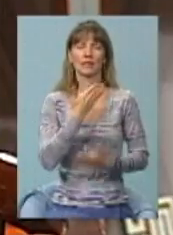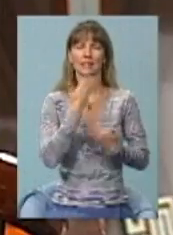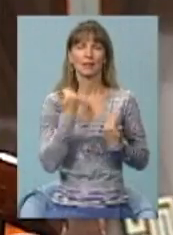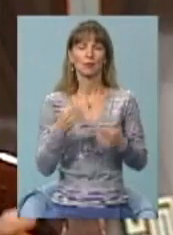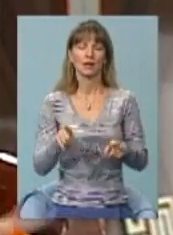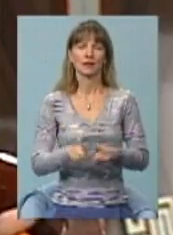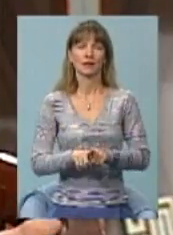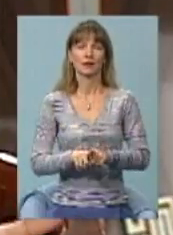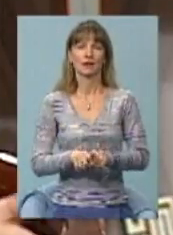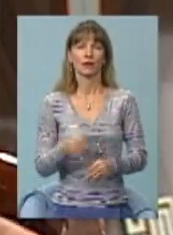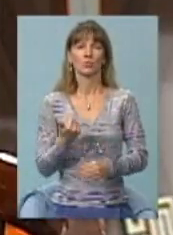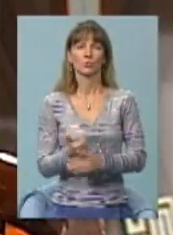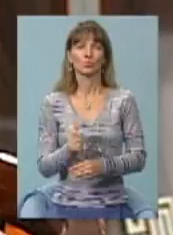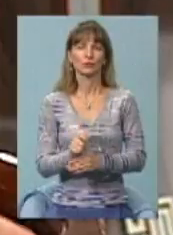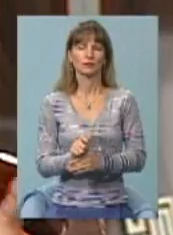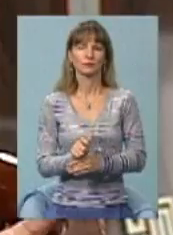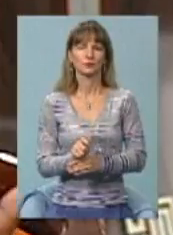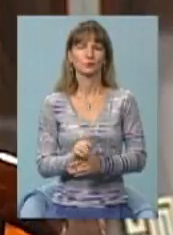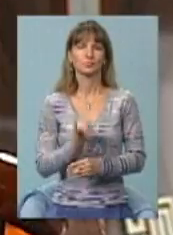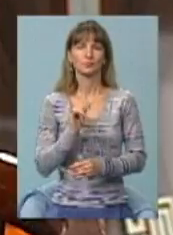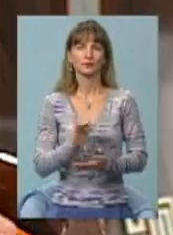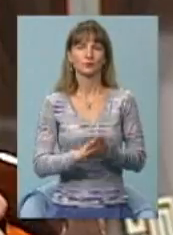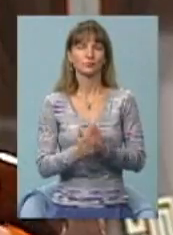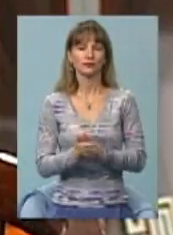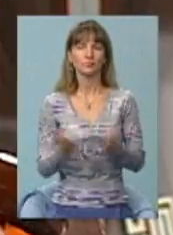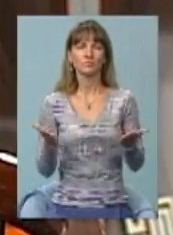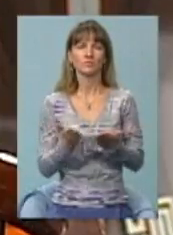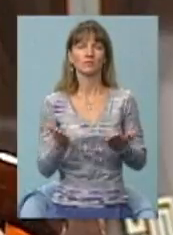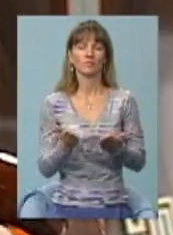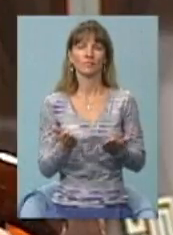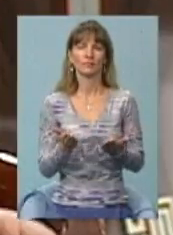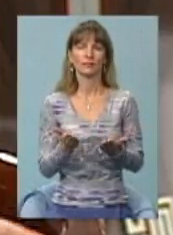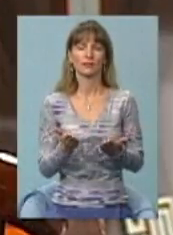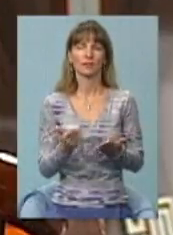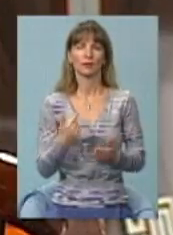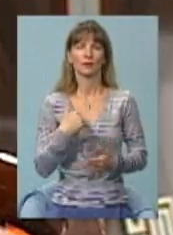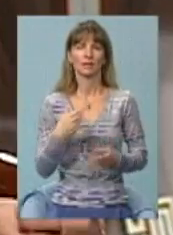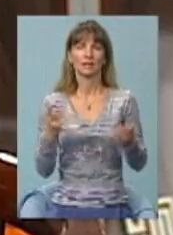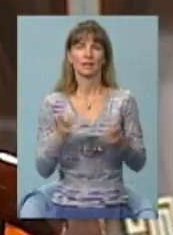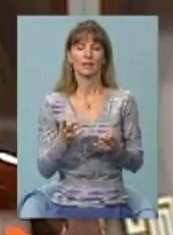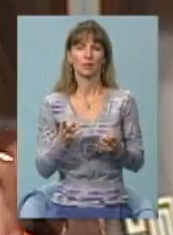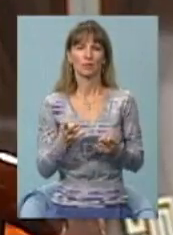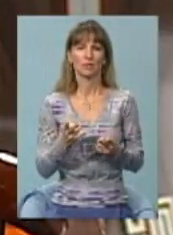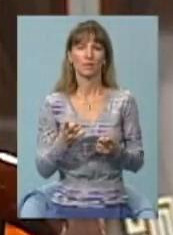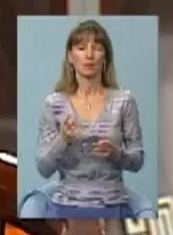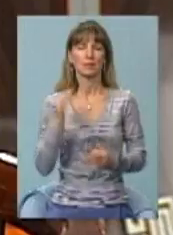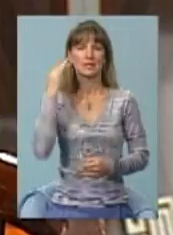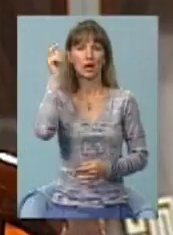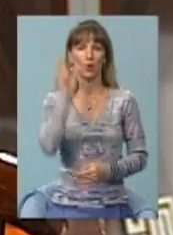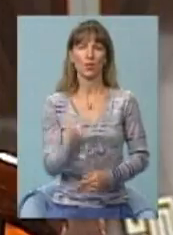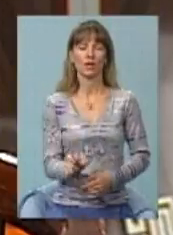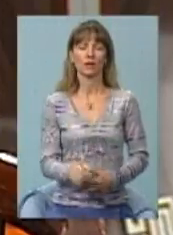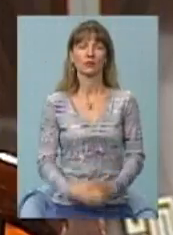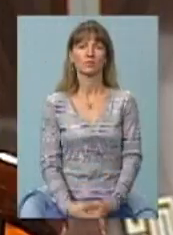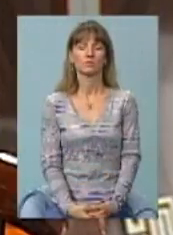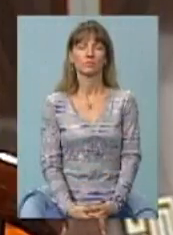таких дуже поганих ситуацій, в яких мені треба психолог.